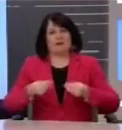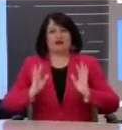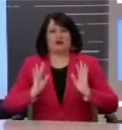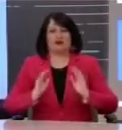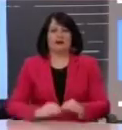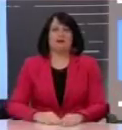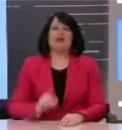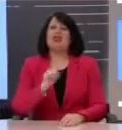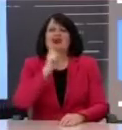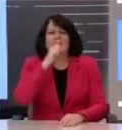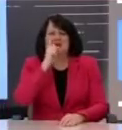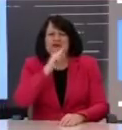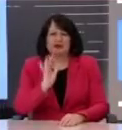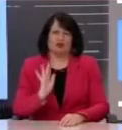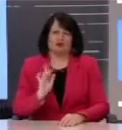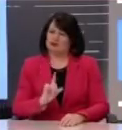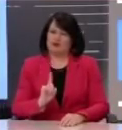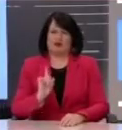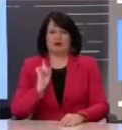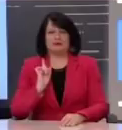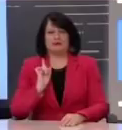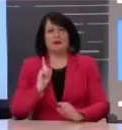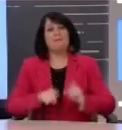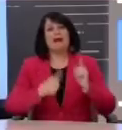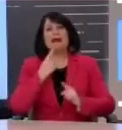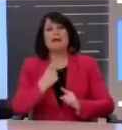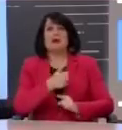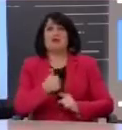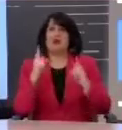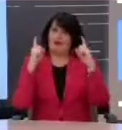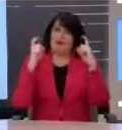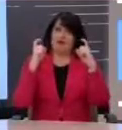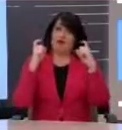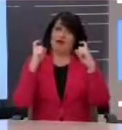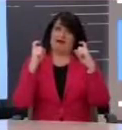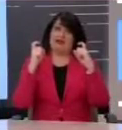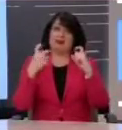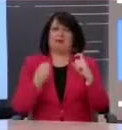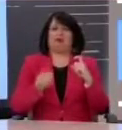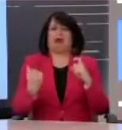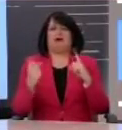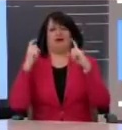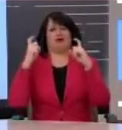είναι φωτογραφίες, όπως κάποιοι έσπευσαν να πούν. Έχω αρκετές άλλωστε.